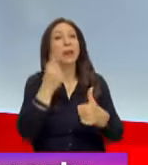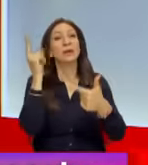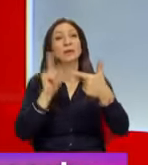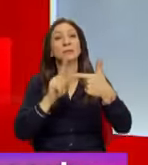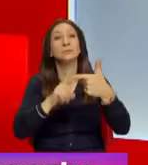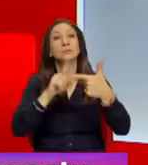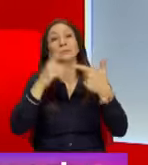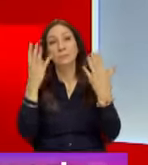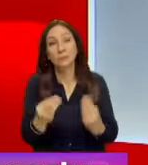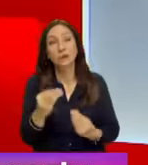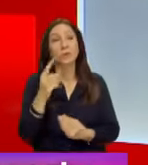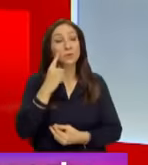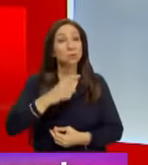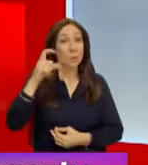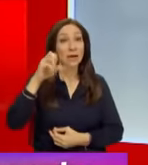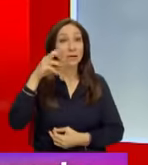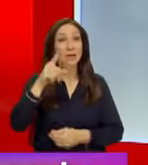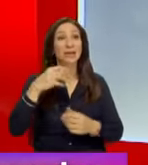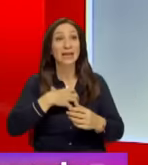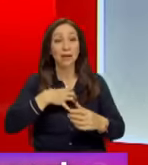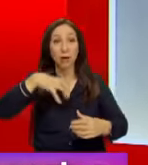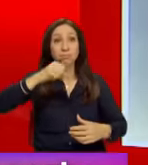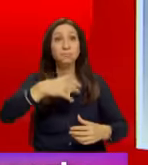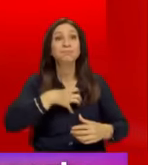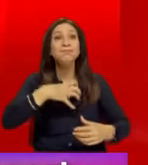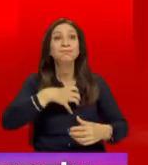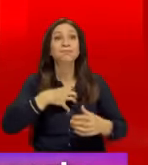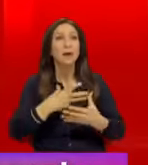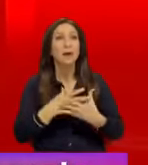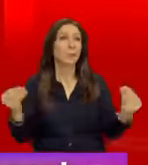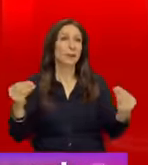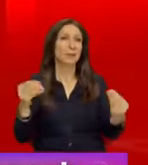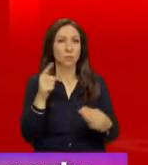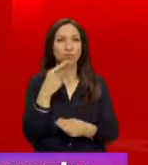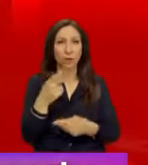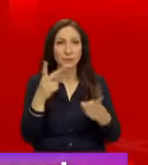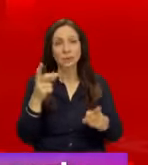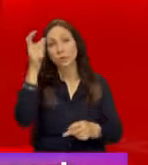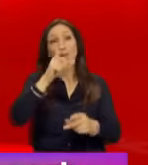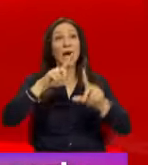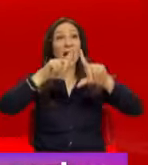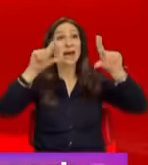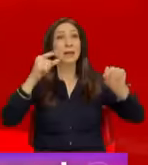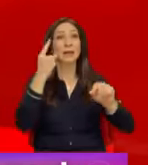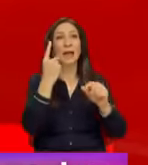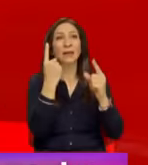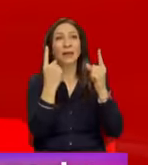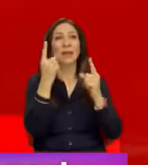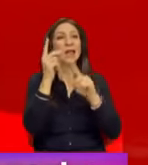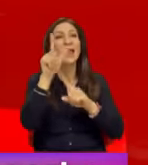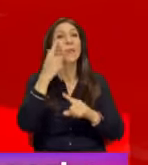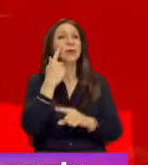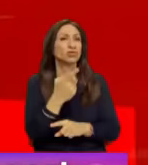Cumhurbaşkanı Erdoğan özellikle kalelerini kaybetti. Belki bunu söyleyebiliriz. Türkiye haritasından birer birer illere